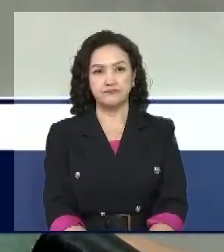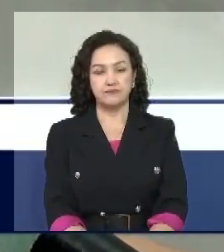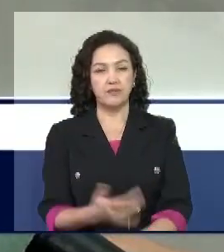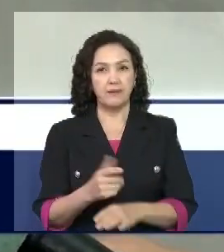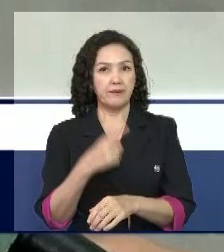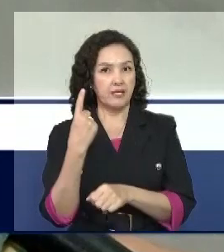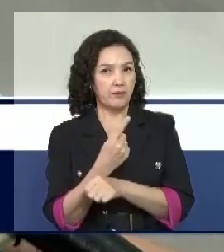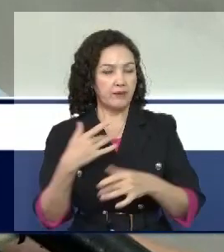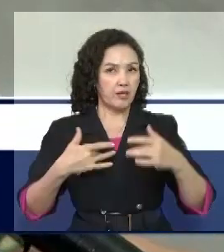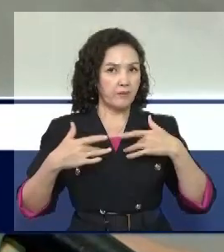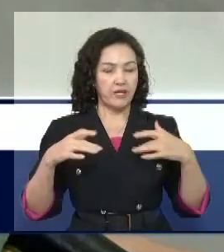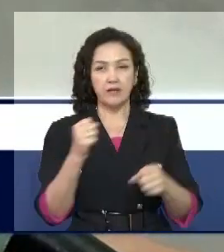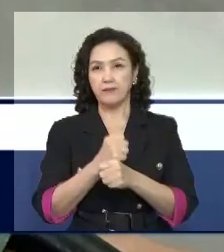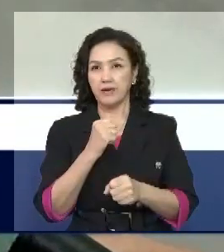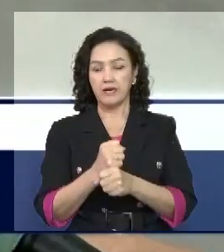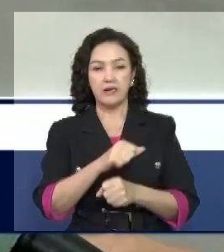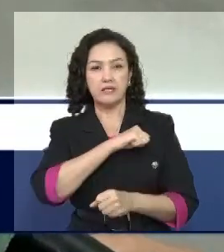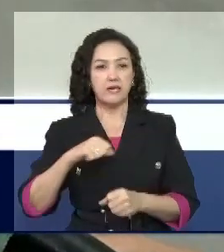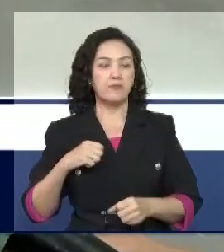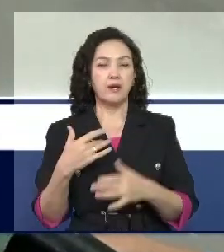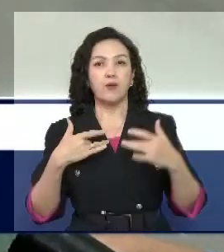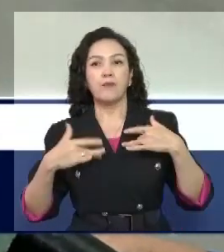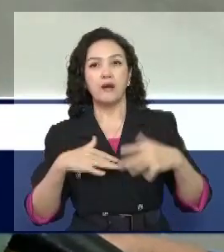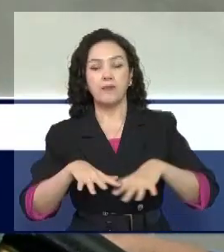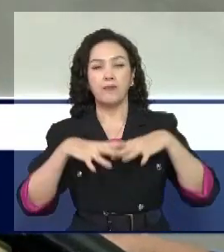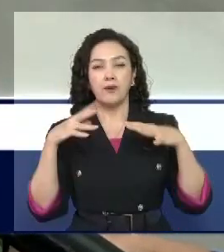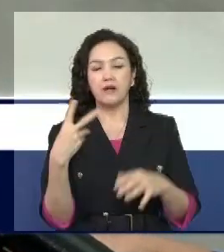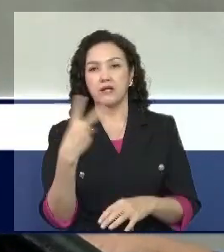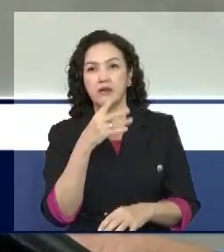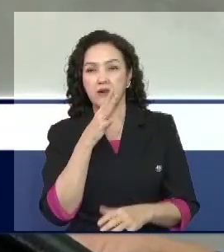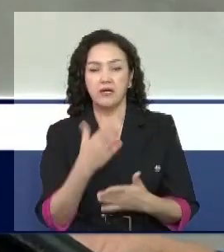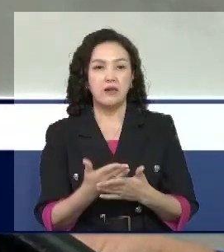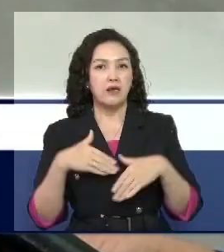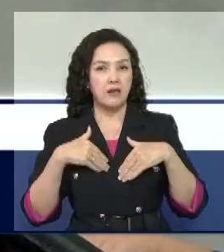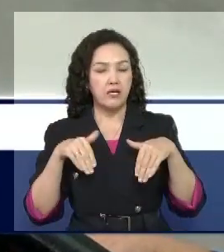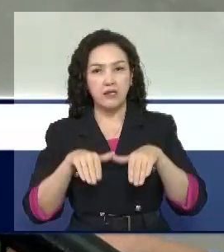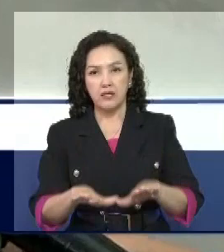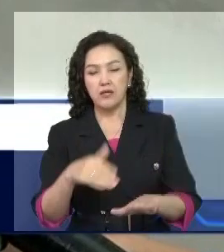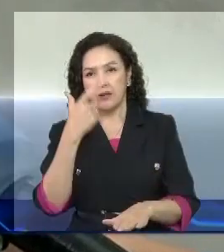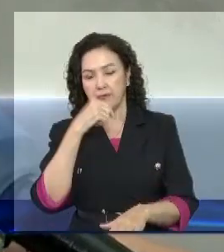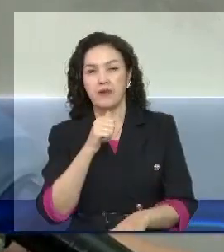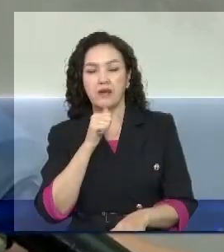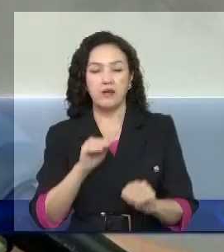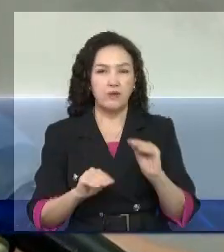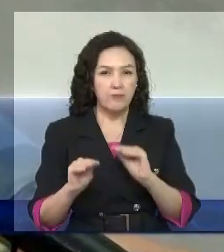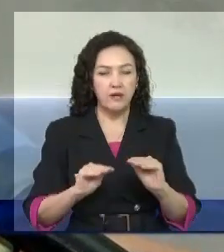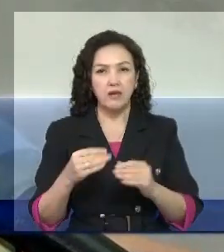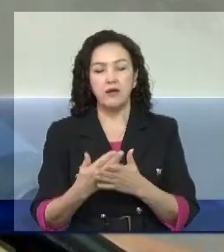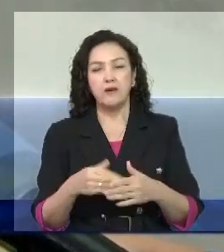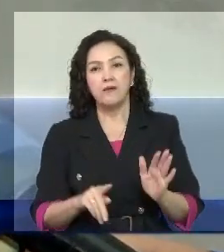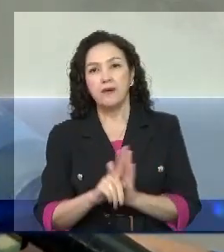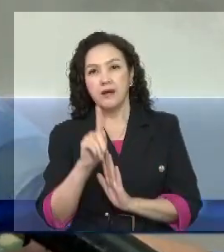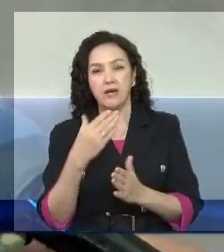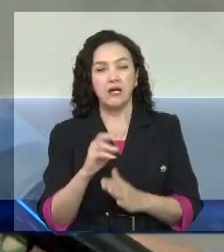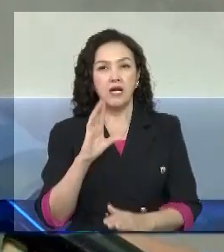Это моя первая режиссерская работа. Сама работаю в театре уже более 20 лет. И вот я решила попробовать себя в качестве режиссера. Выбрала